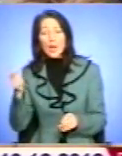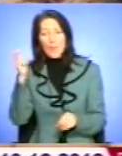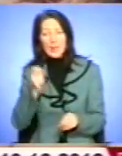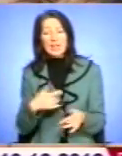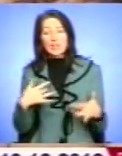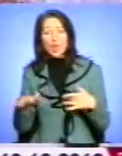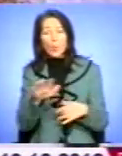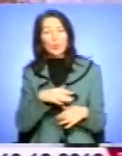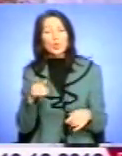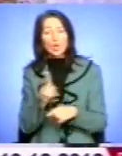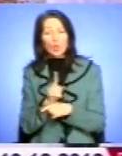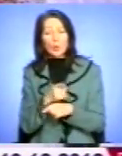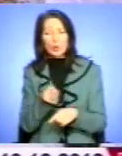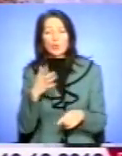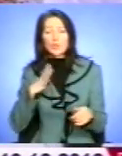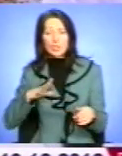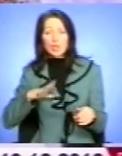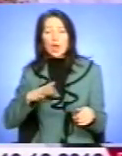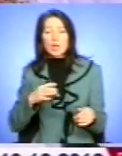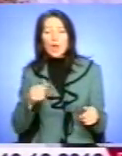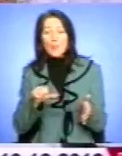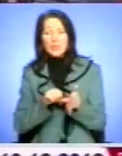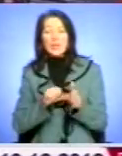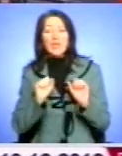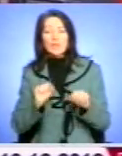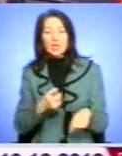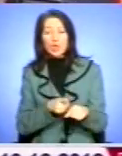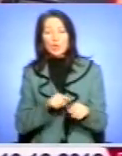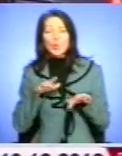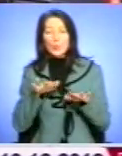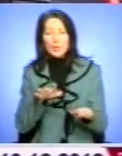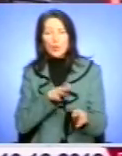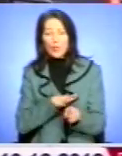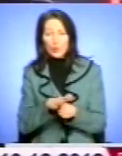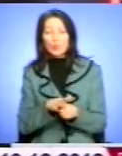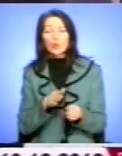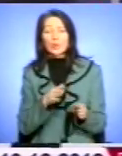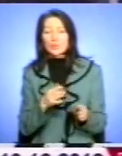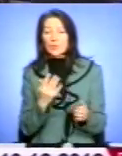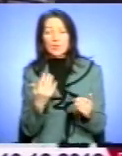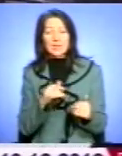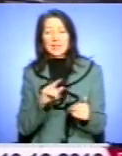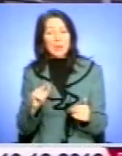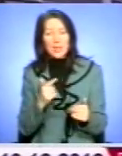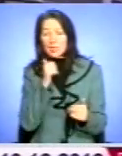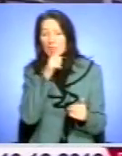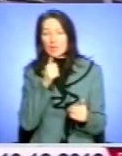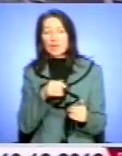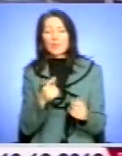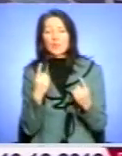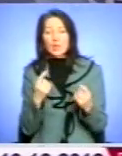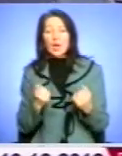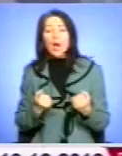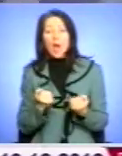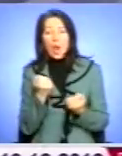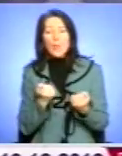представники влади. Цю почесну місію вони виконують не перший рік. Тож велика колона машин із подарунками вирушила у різні куточки області